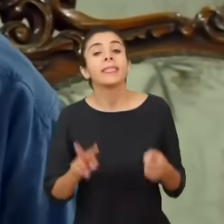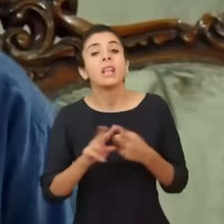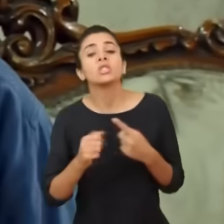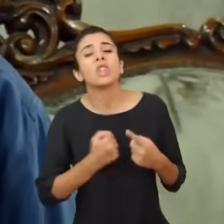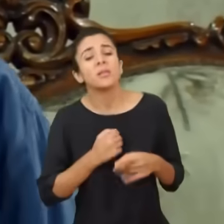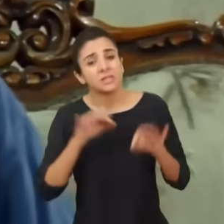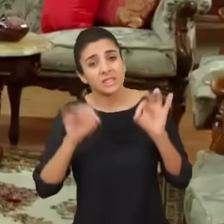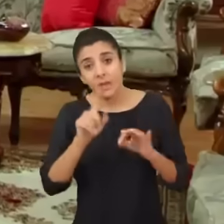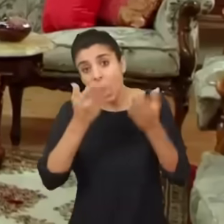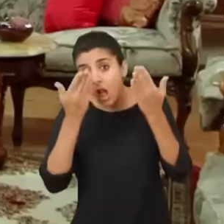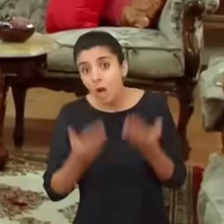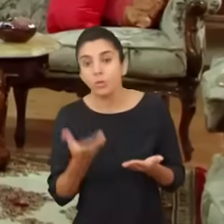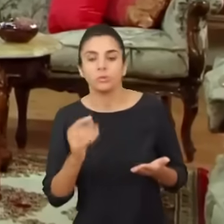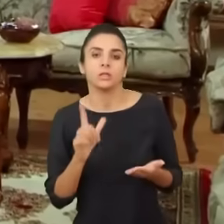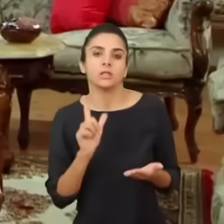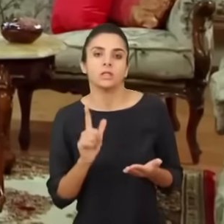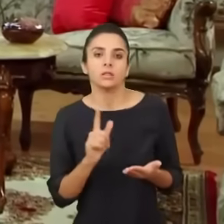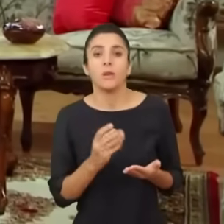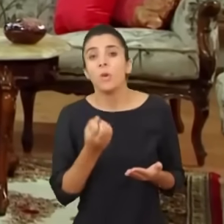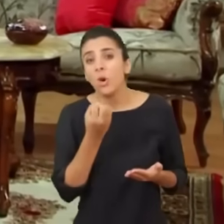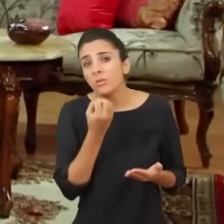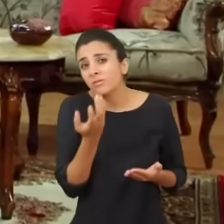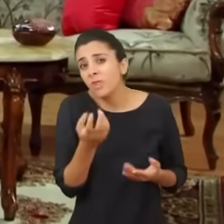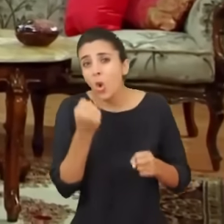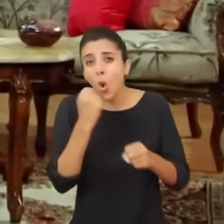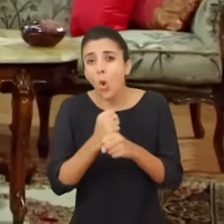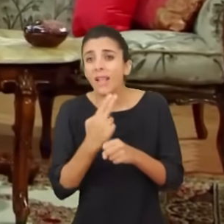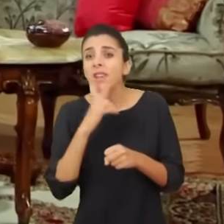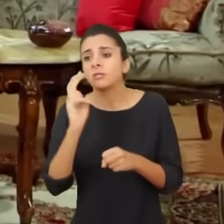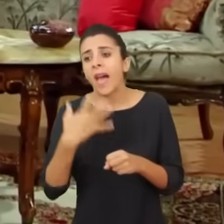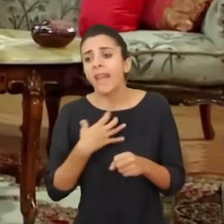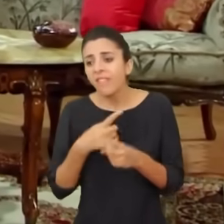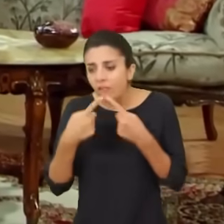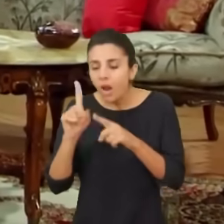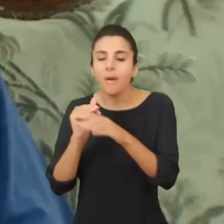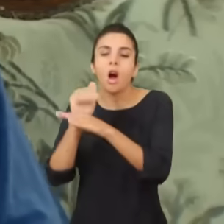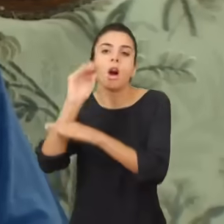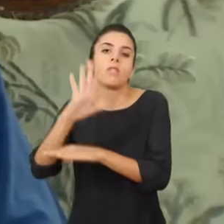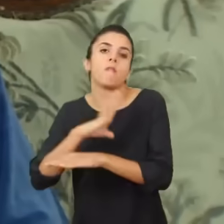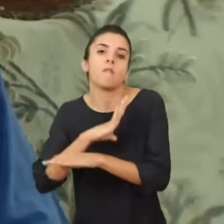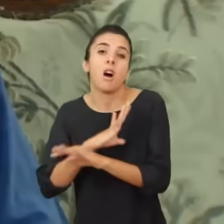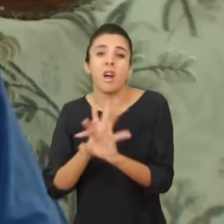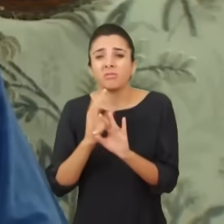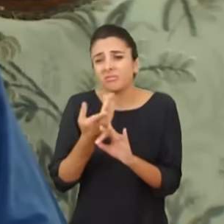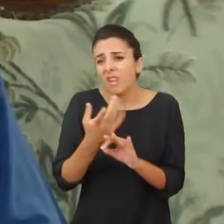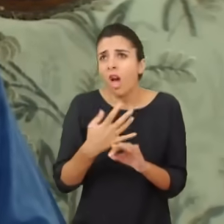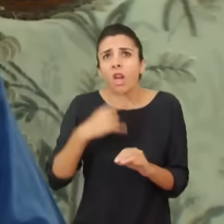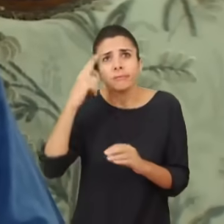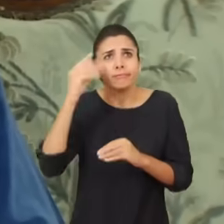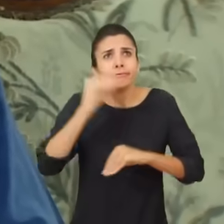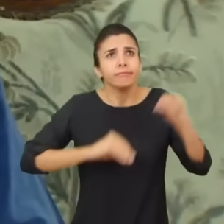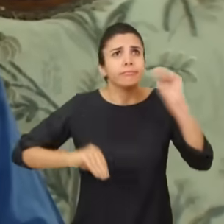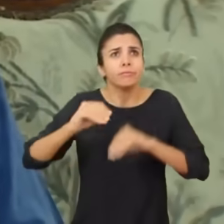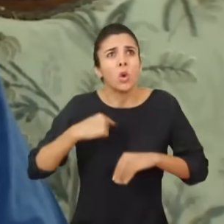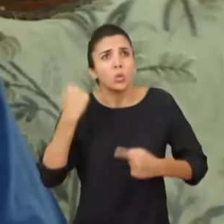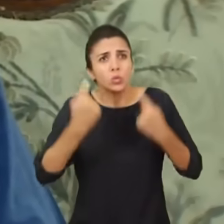Necdacığım artık kabul et. Gülden'in bir hayatı var. Böyle gereksiz kuruntular